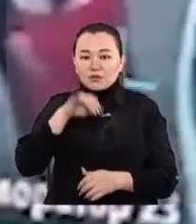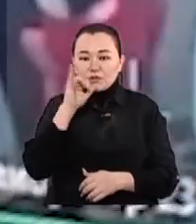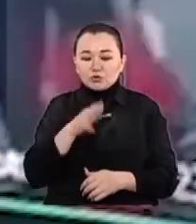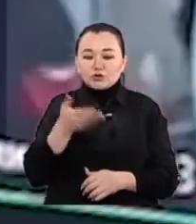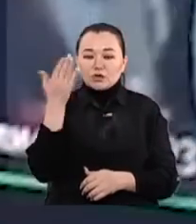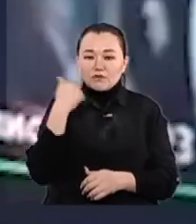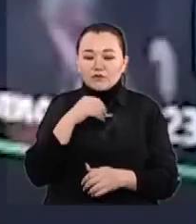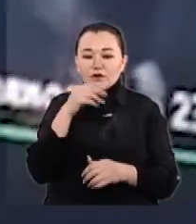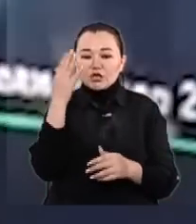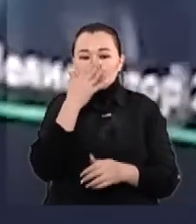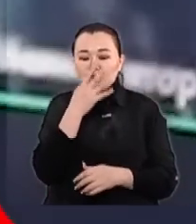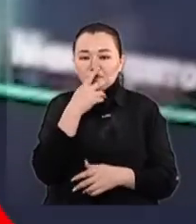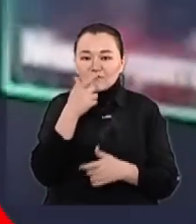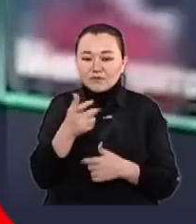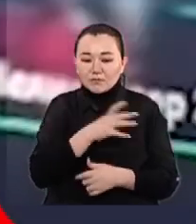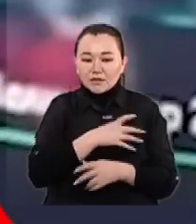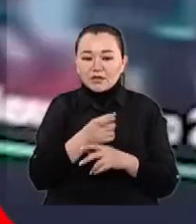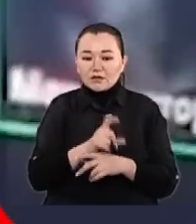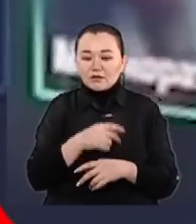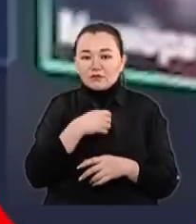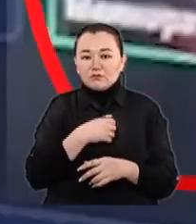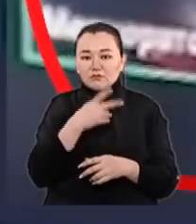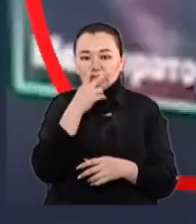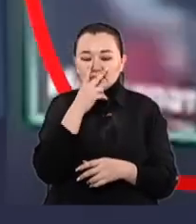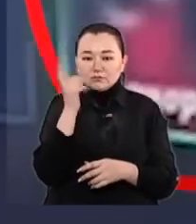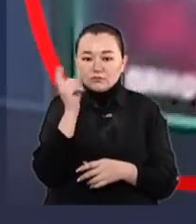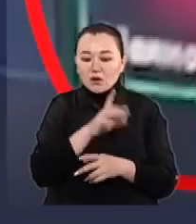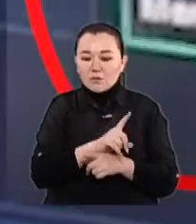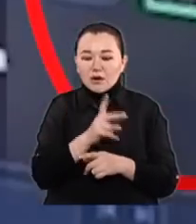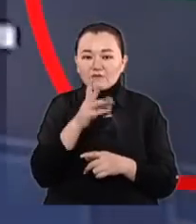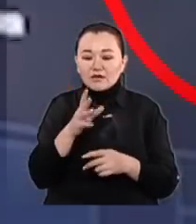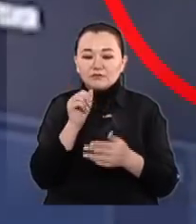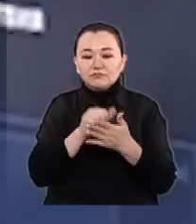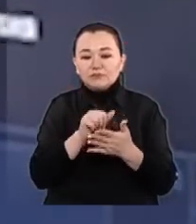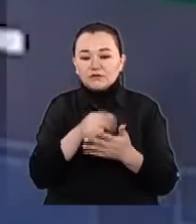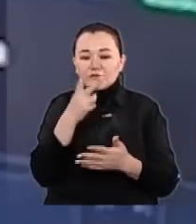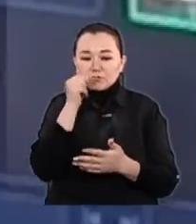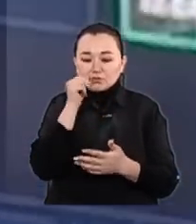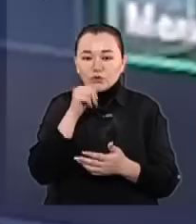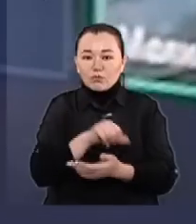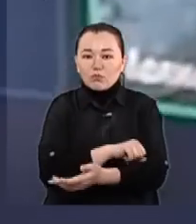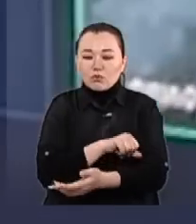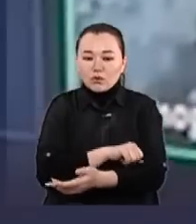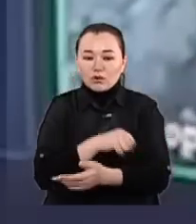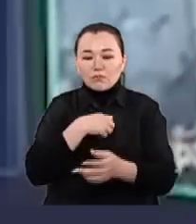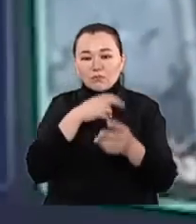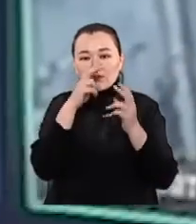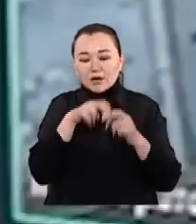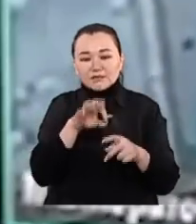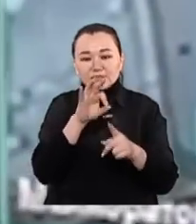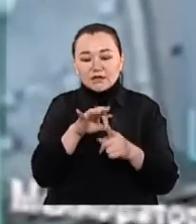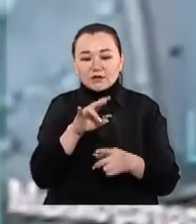бұрын экшн кинолардан ғана көретін көрініс көз алдымнан өтті дейді. Пәтердің есігін қаққан екі азамат есірткі пайдаланғаныңызды тексеру